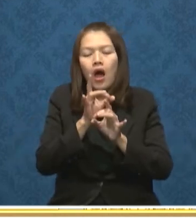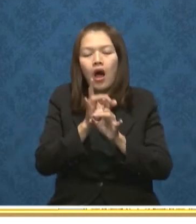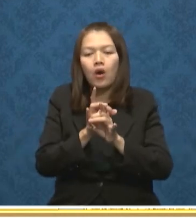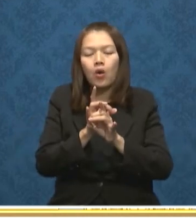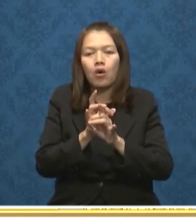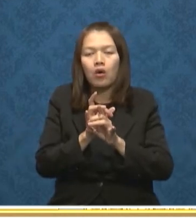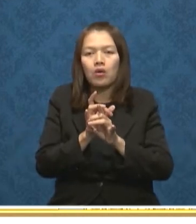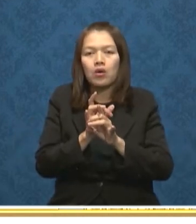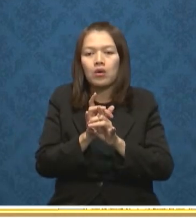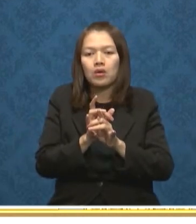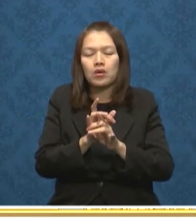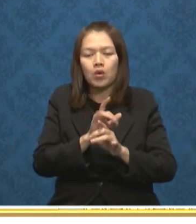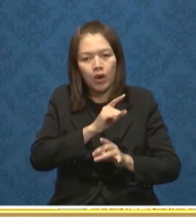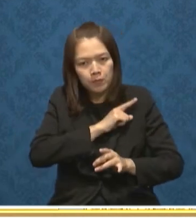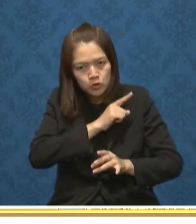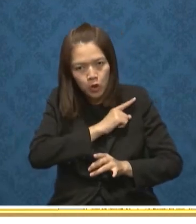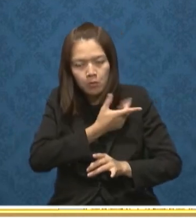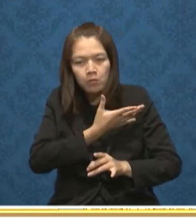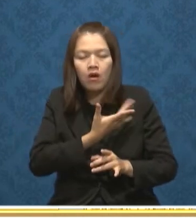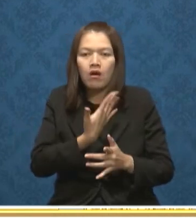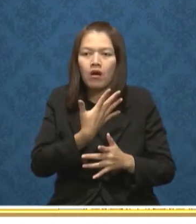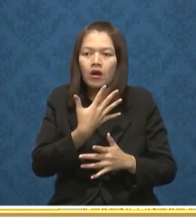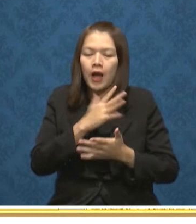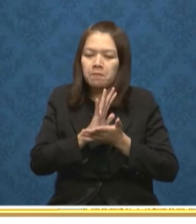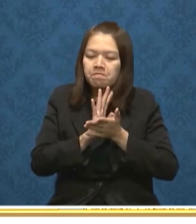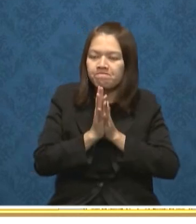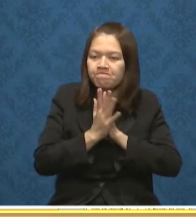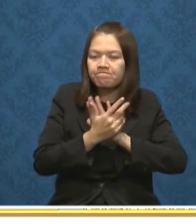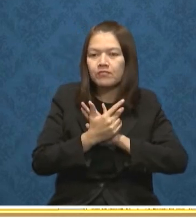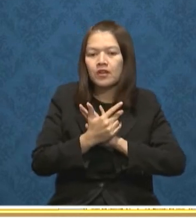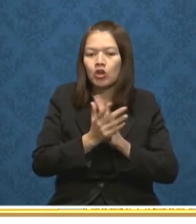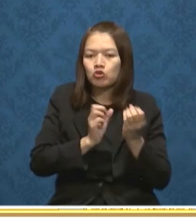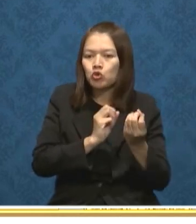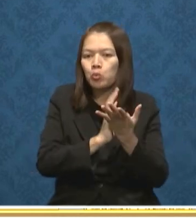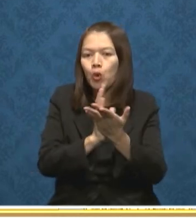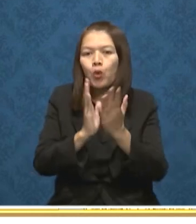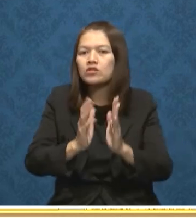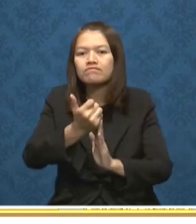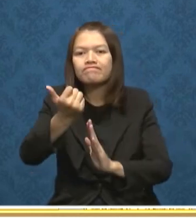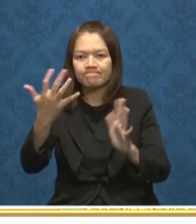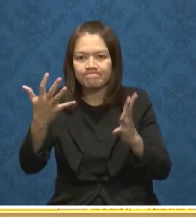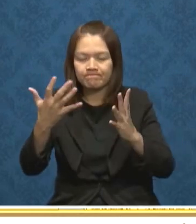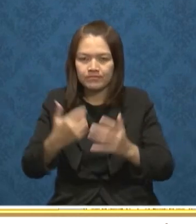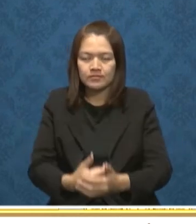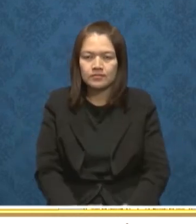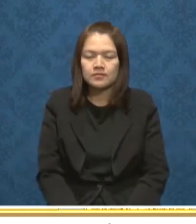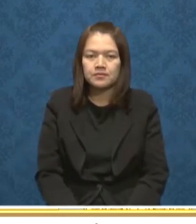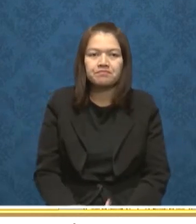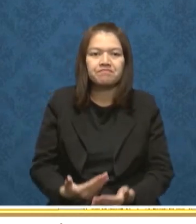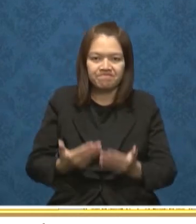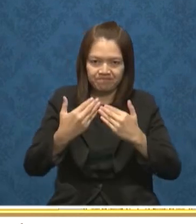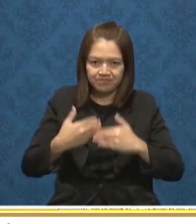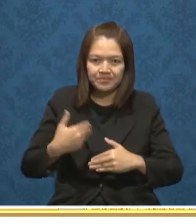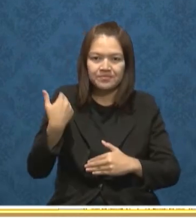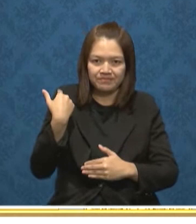แบบมีเอ่อความรับผิดชอบดื่มแบบมีอารยะแล้วก็ไม่เบียดเบียนคนอื่นทีนี้ค่ะก็จะมีอีกหนึ่งประเด็น